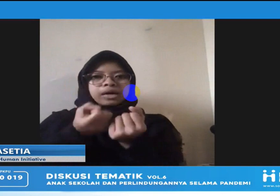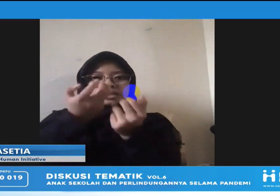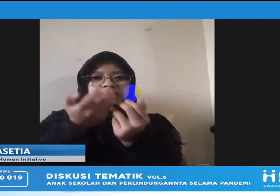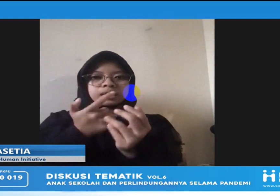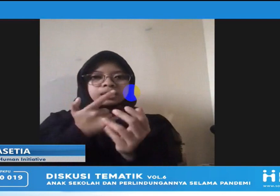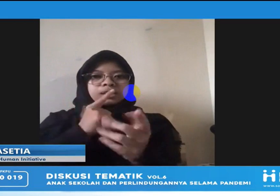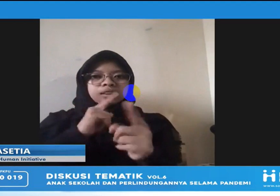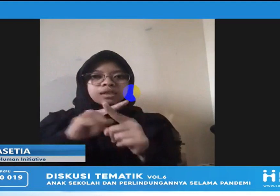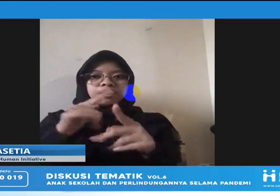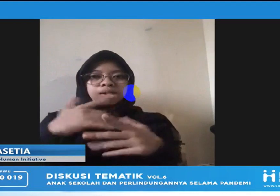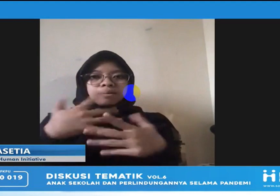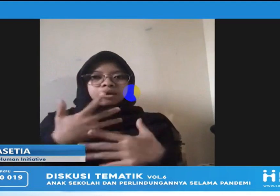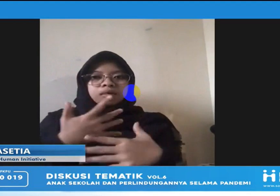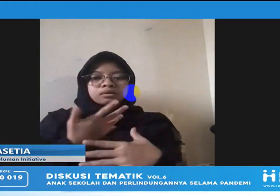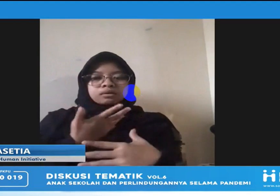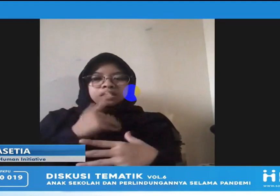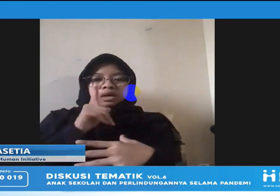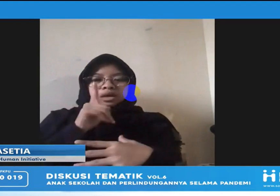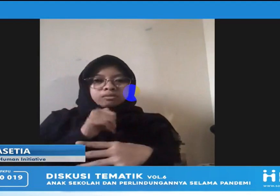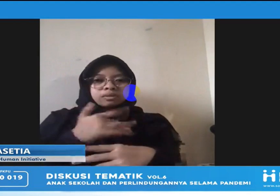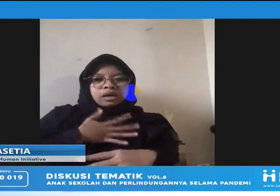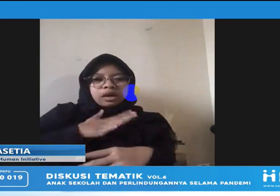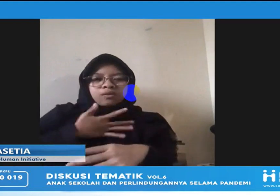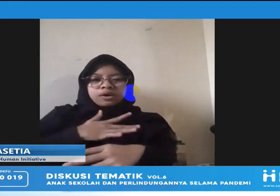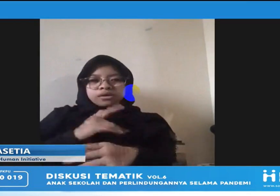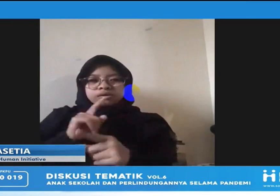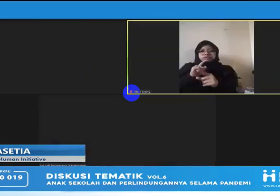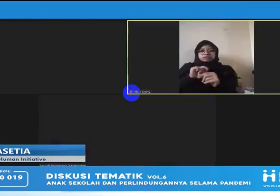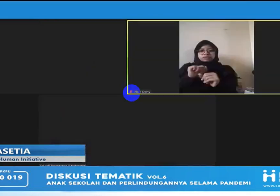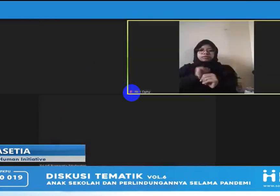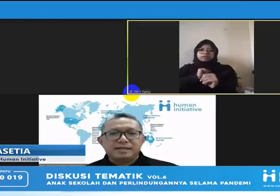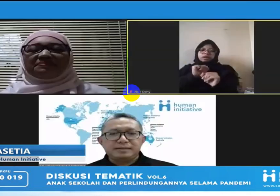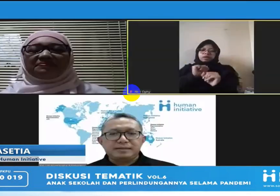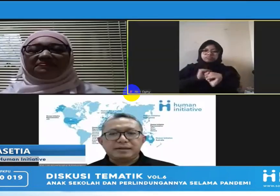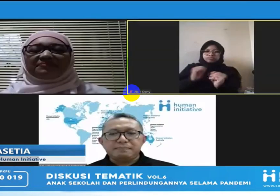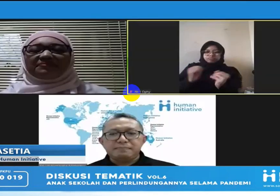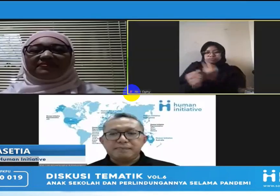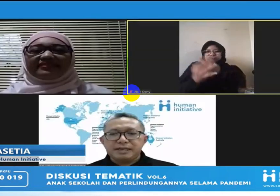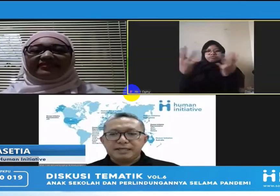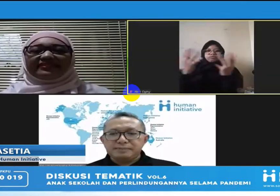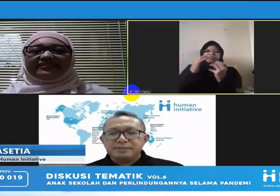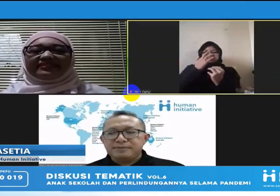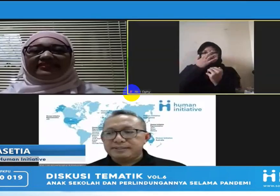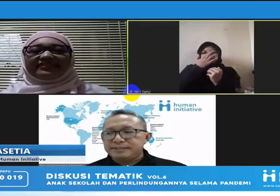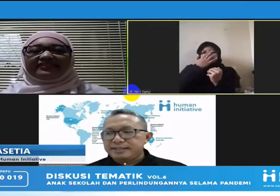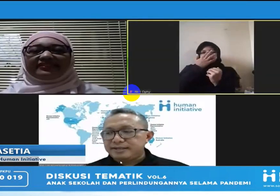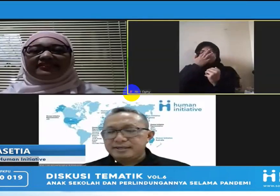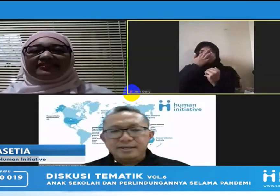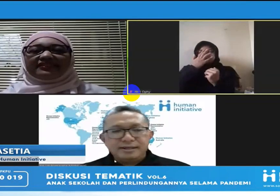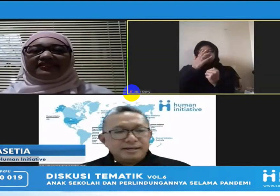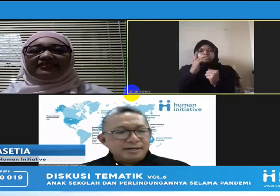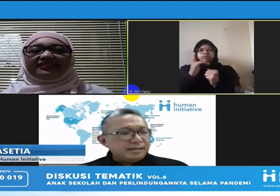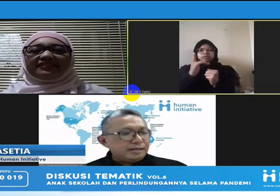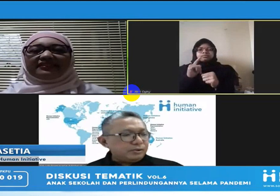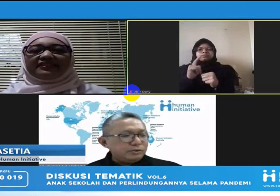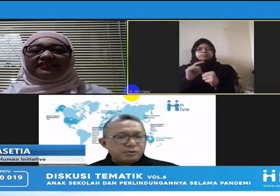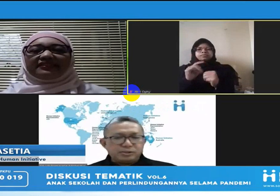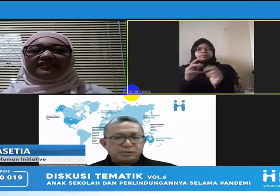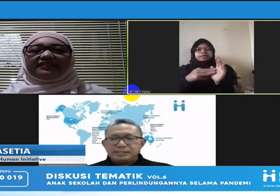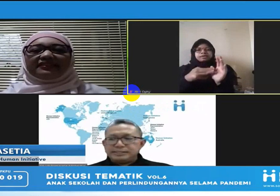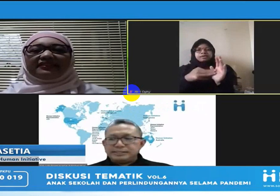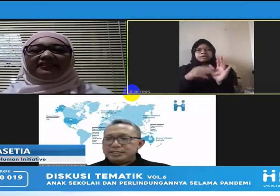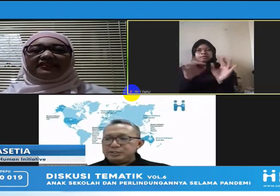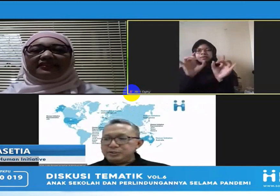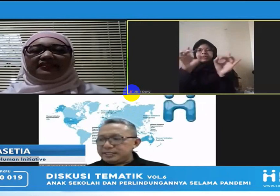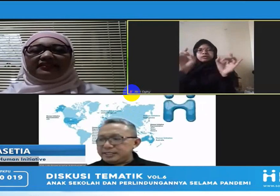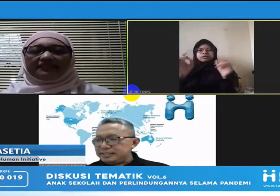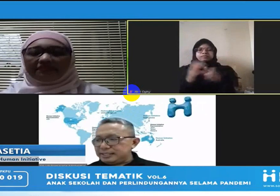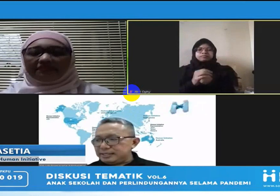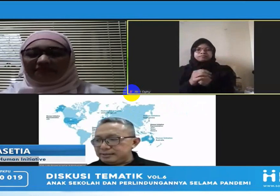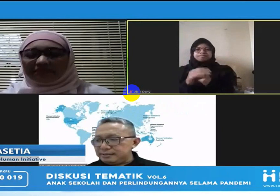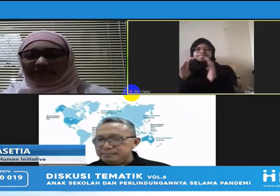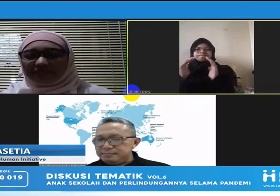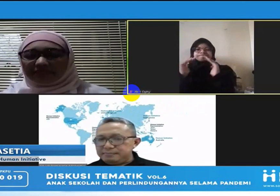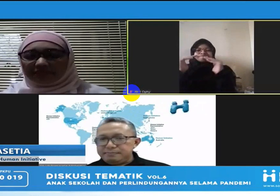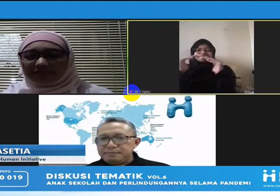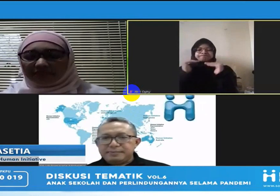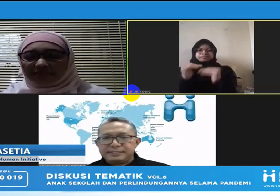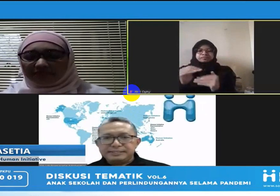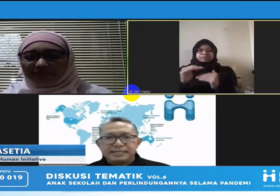karena khawatir akan terjadi infeksi yang bisa berakibat fatal. Nah, untuk selanjutnya